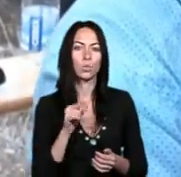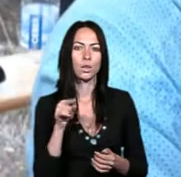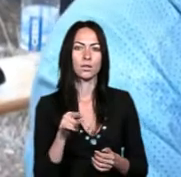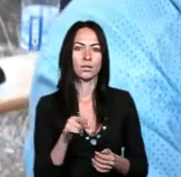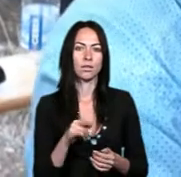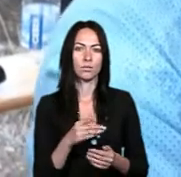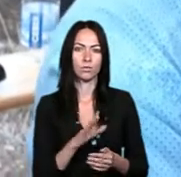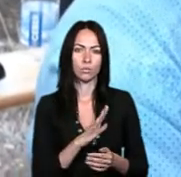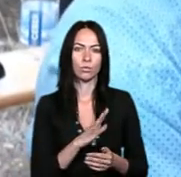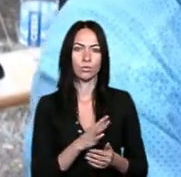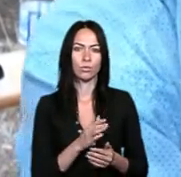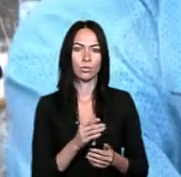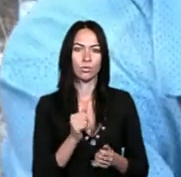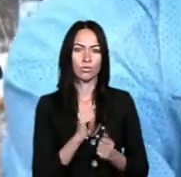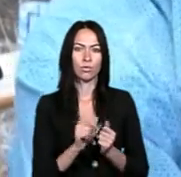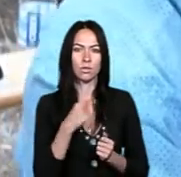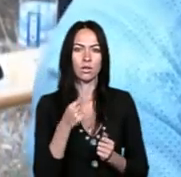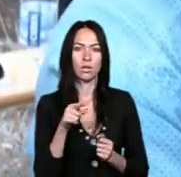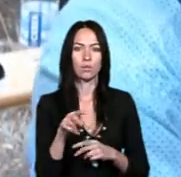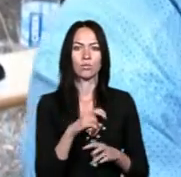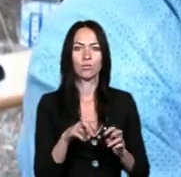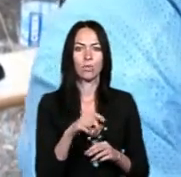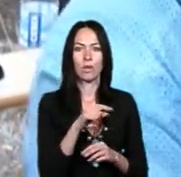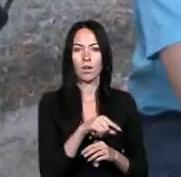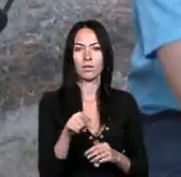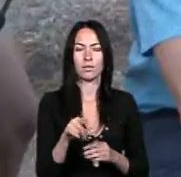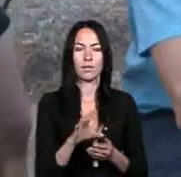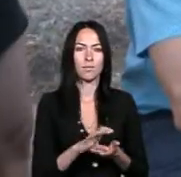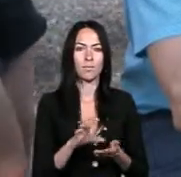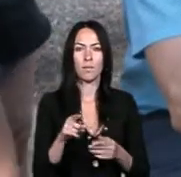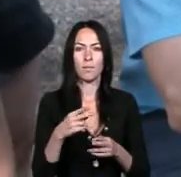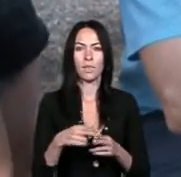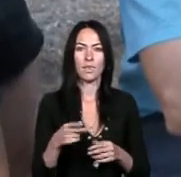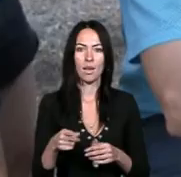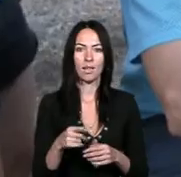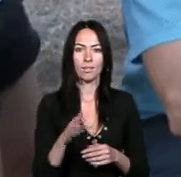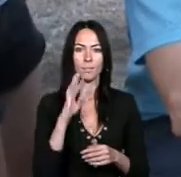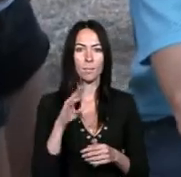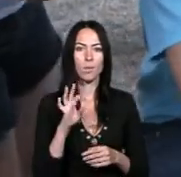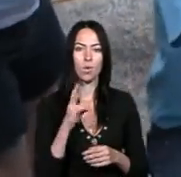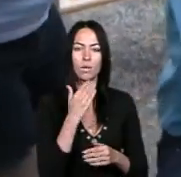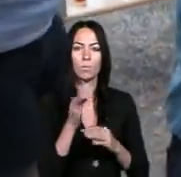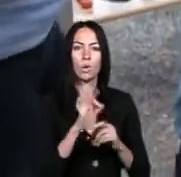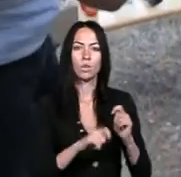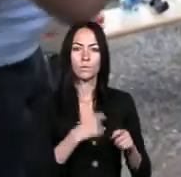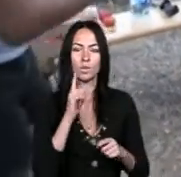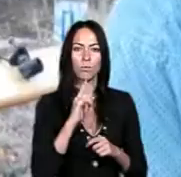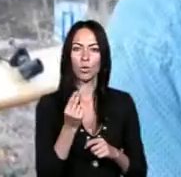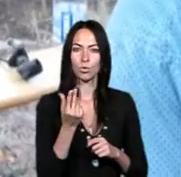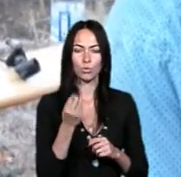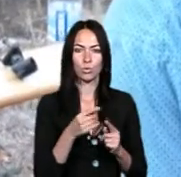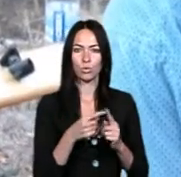метал, зараз так кажуть, той метал шукає, той склянки, баньки. Микола Третяк опитує мешканців про збитки. Суми ще